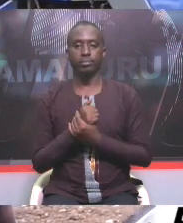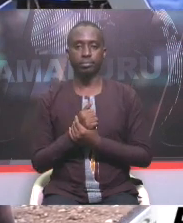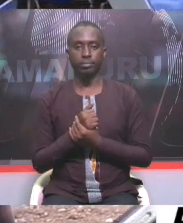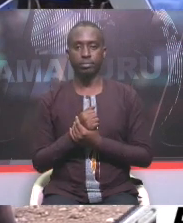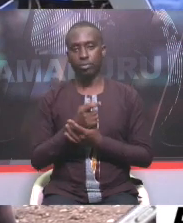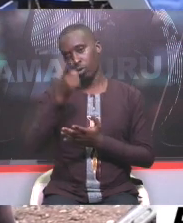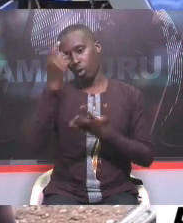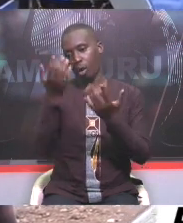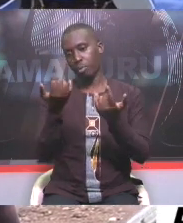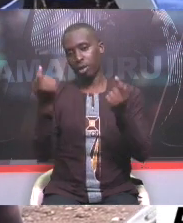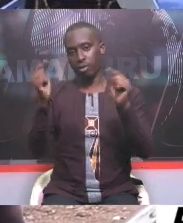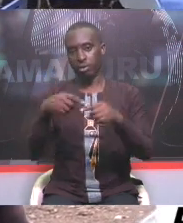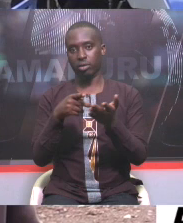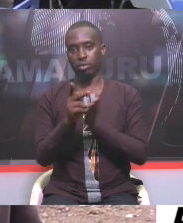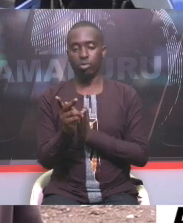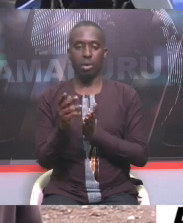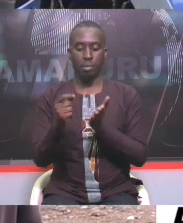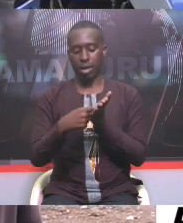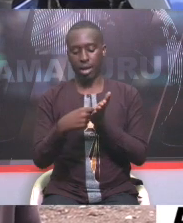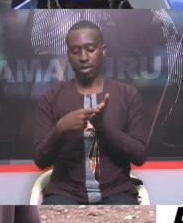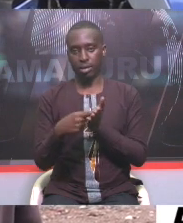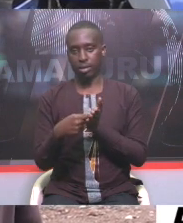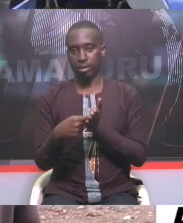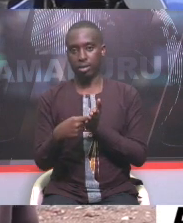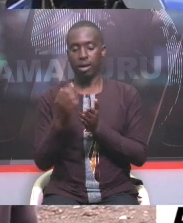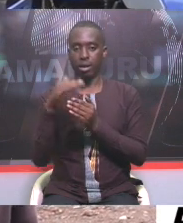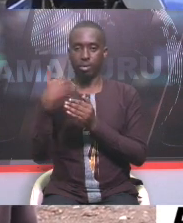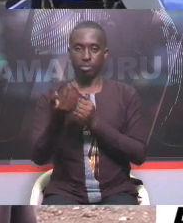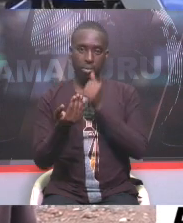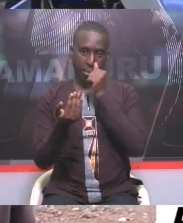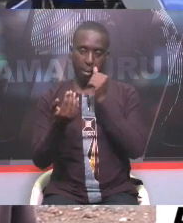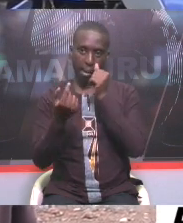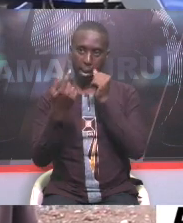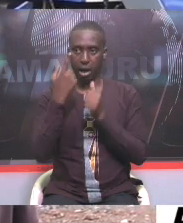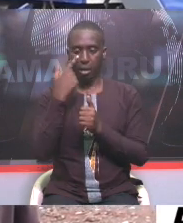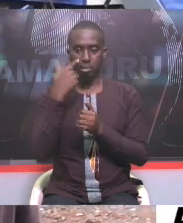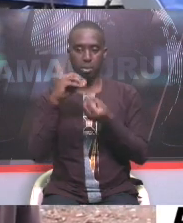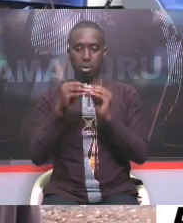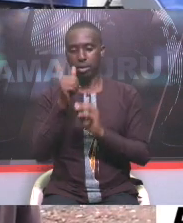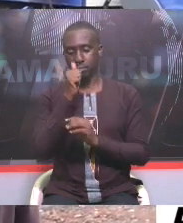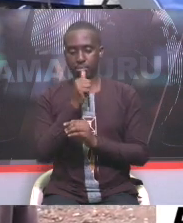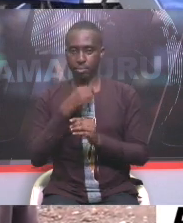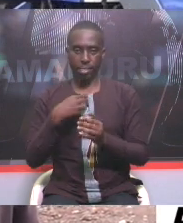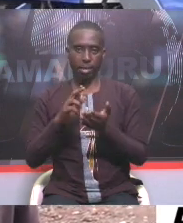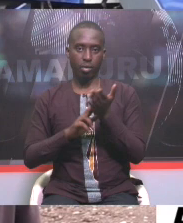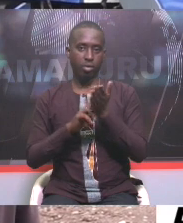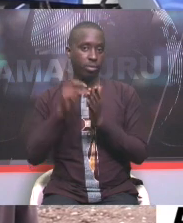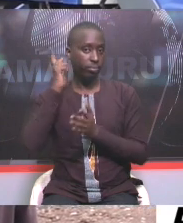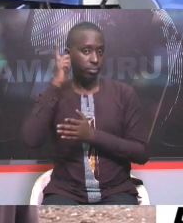Hari umukiriya waje aje kugura amayinite, noneho akopera umubare wanjye w'ibanga nakoreshaga kuri mobile